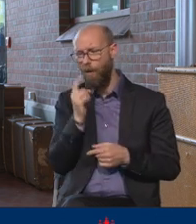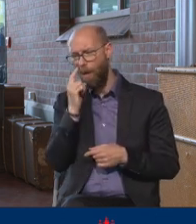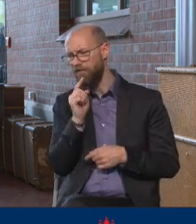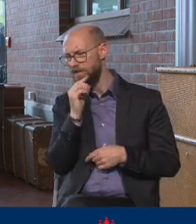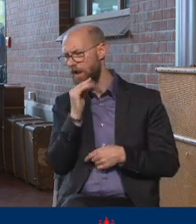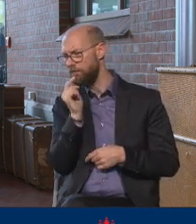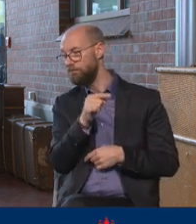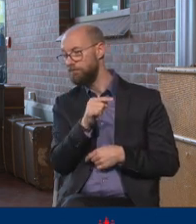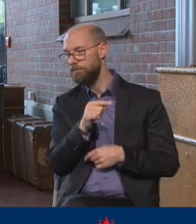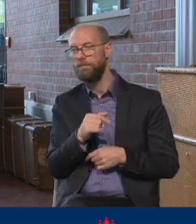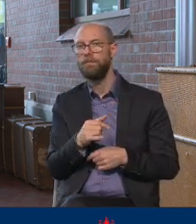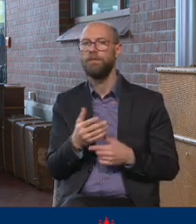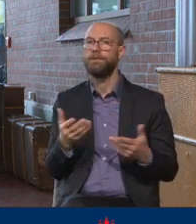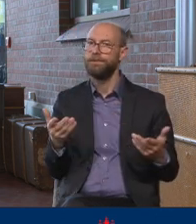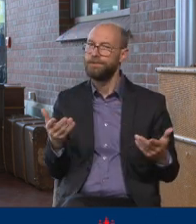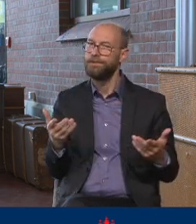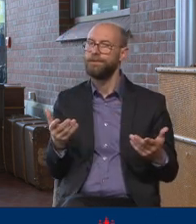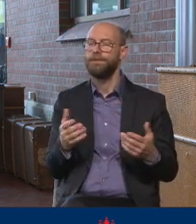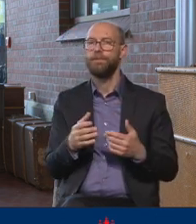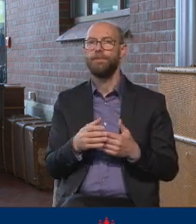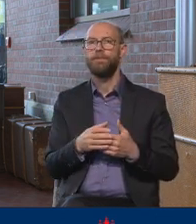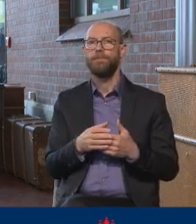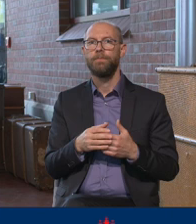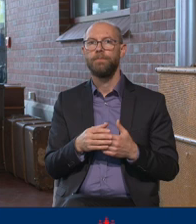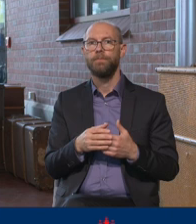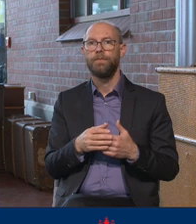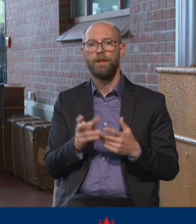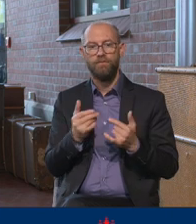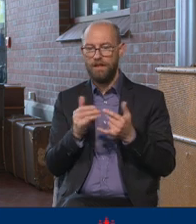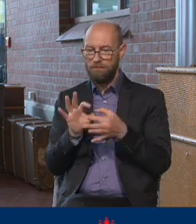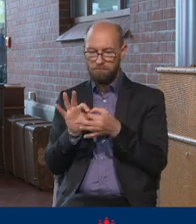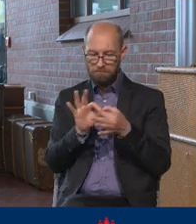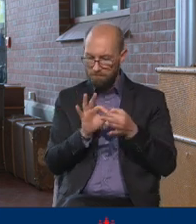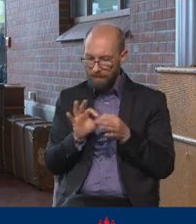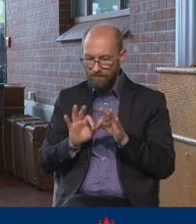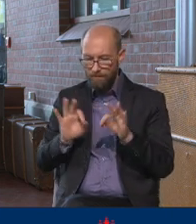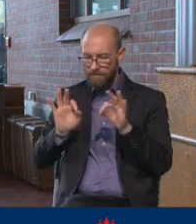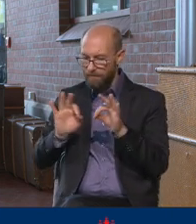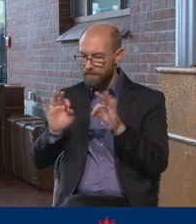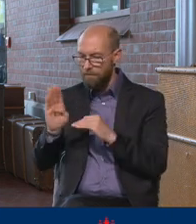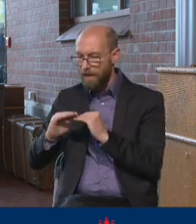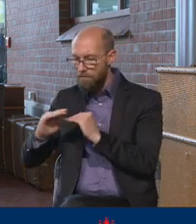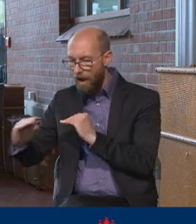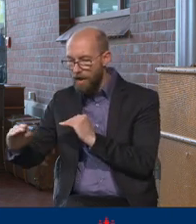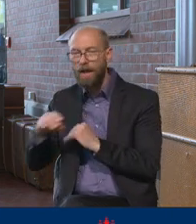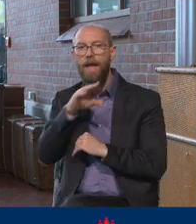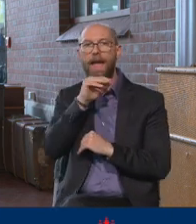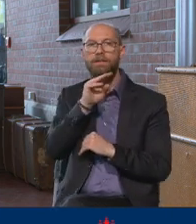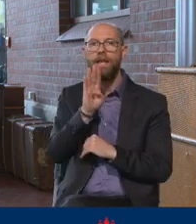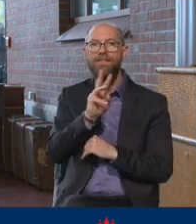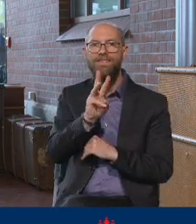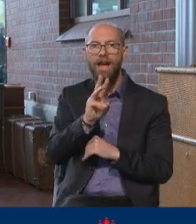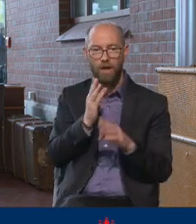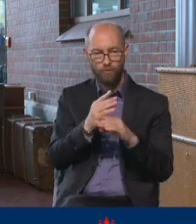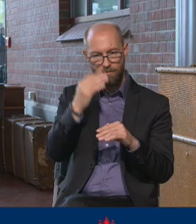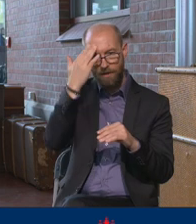hier sieht man eigentlich ganz schön in zusammenhang der sich da ergeben kann an dieser stelle eben mit dem wildpark enten werder ist schon bekannt aber auch der fett- oder